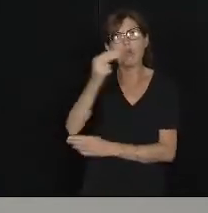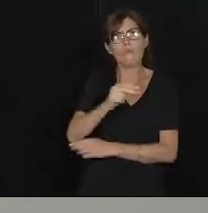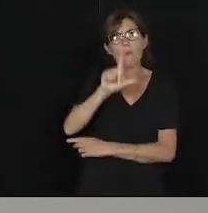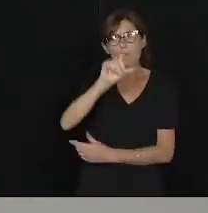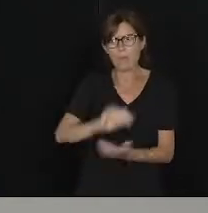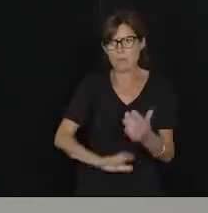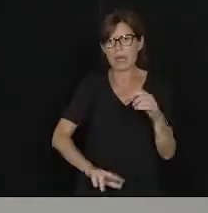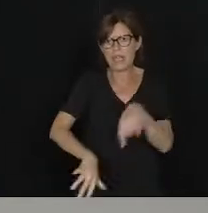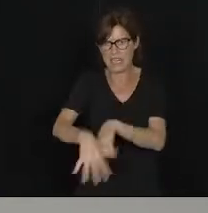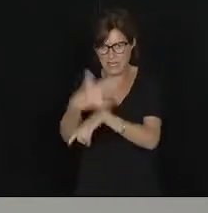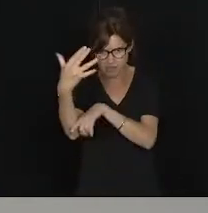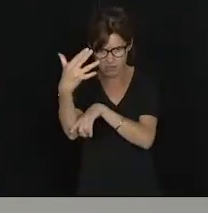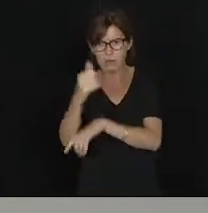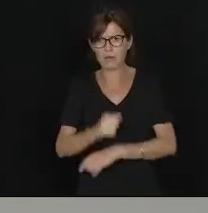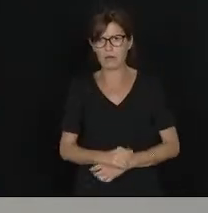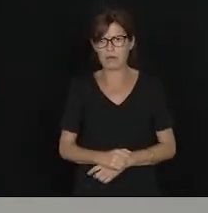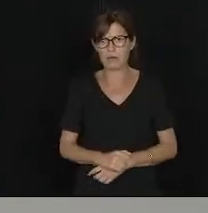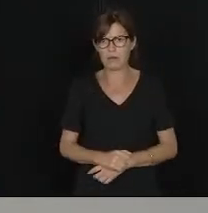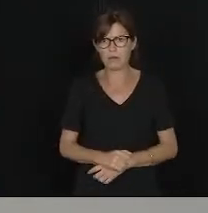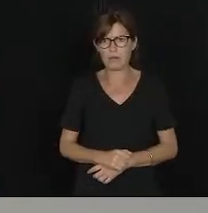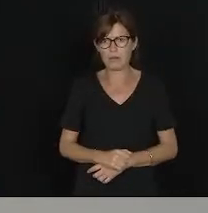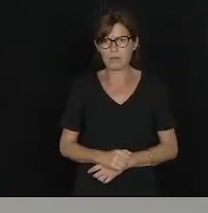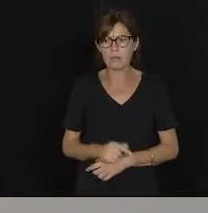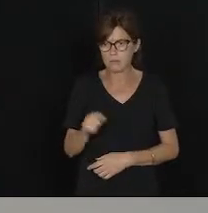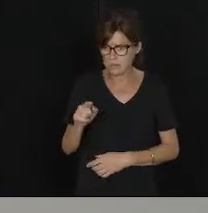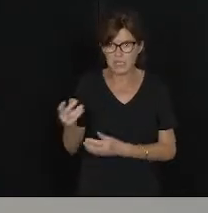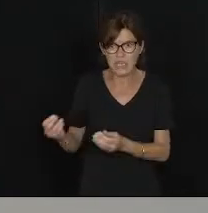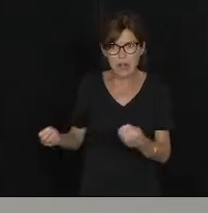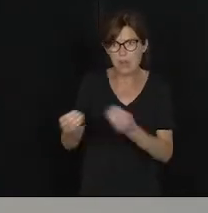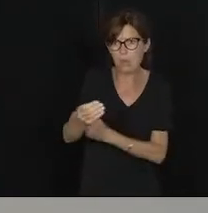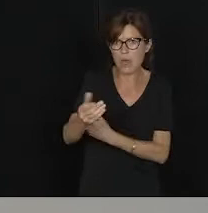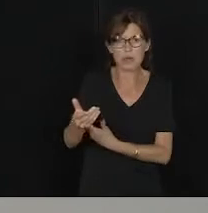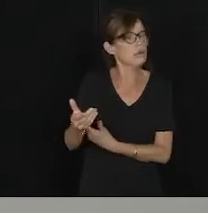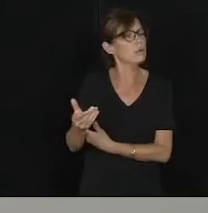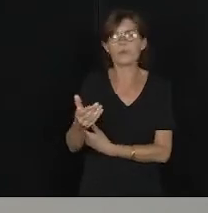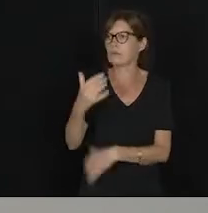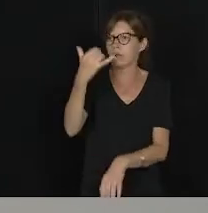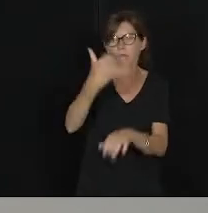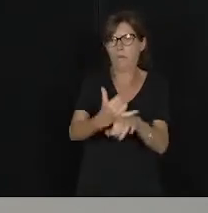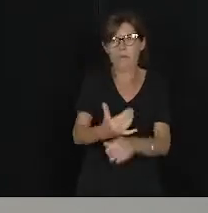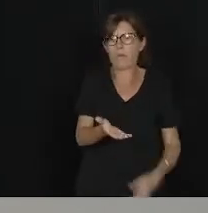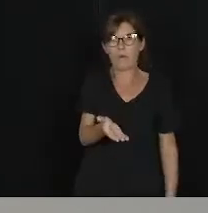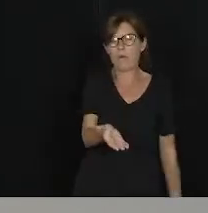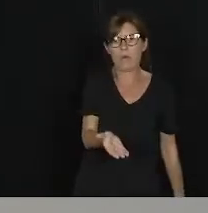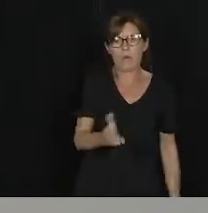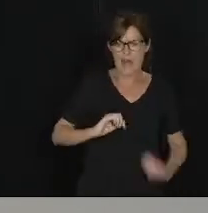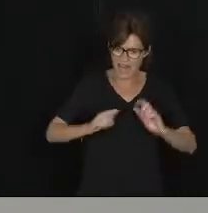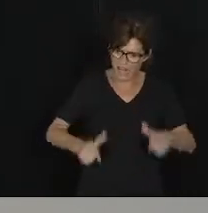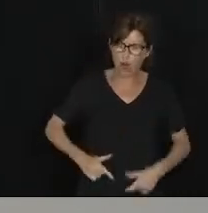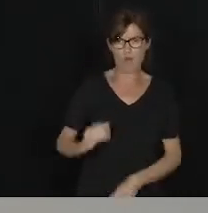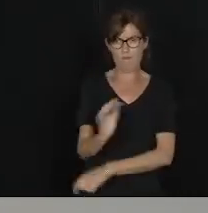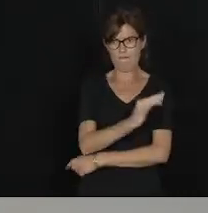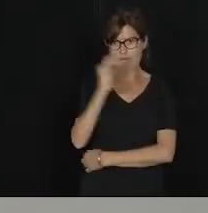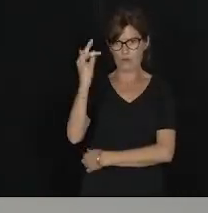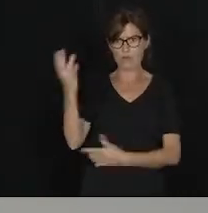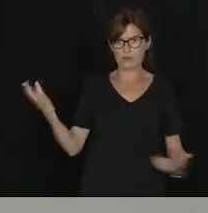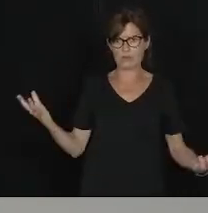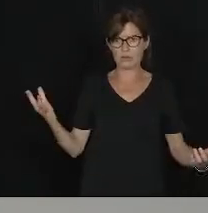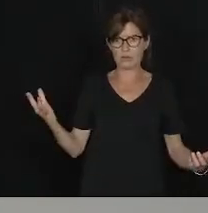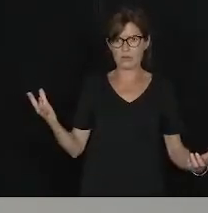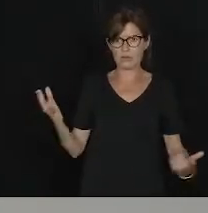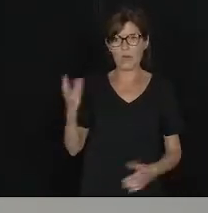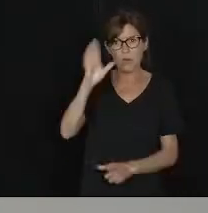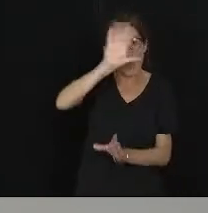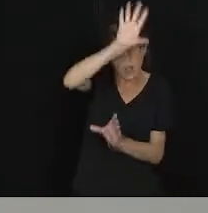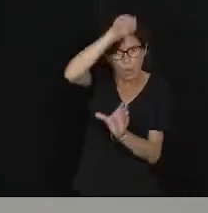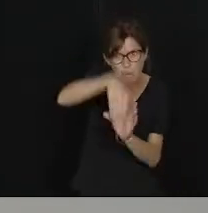attentats du 13 novembre, ont apporté un démenti clair. Hein. L'école française a alors porté son propre